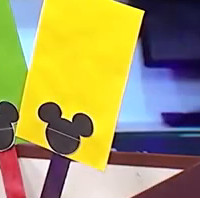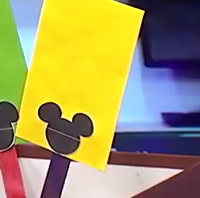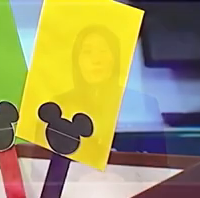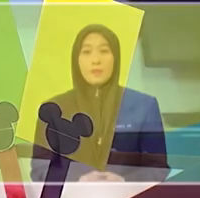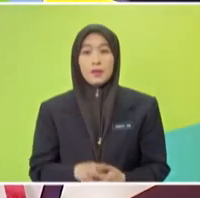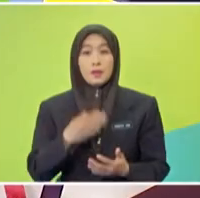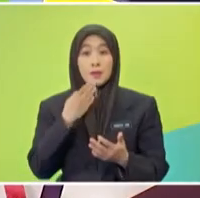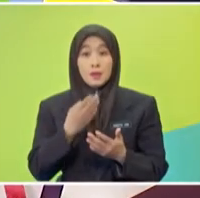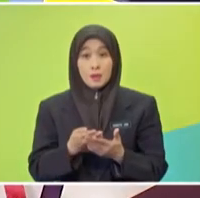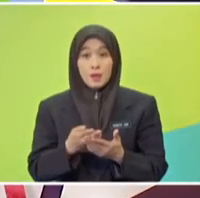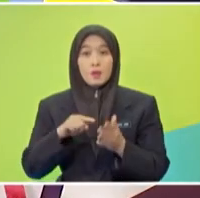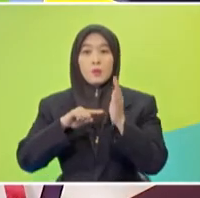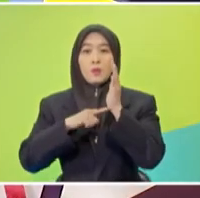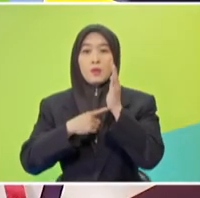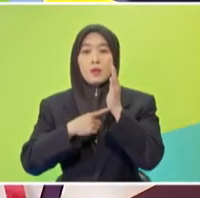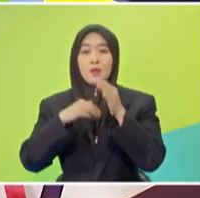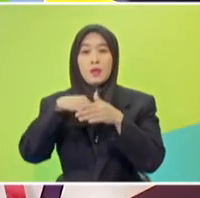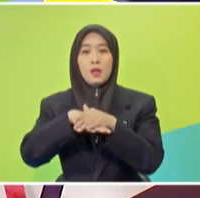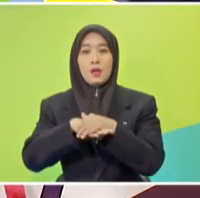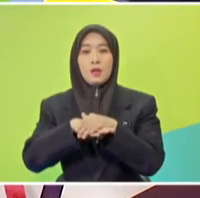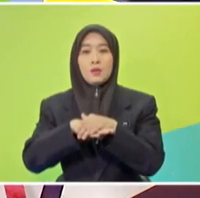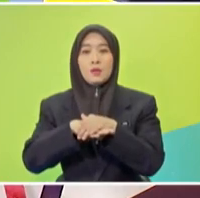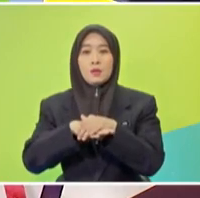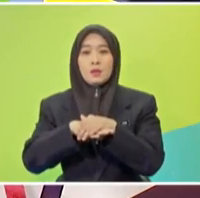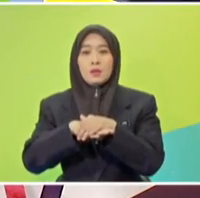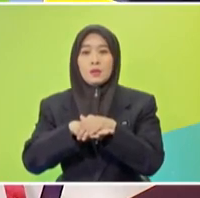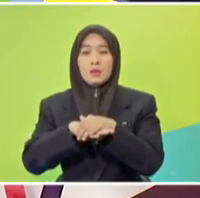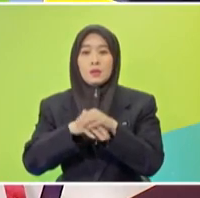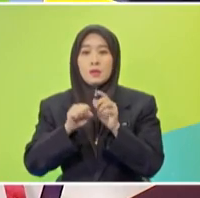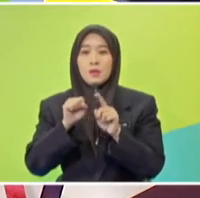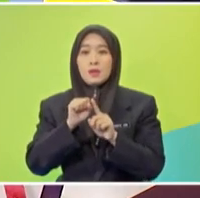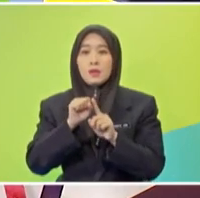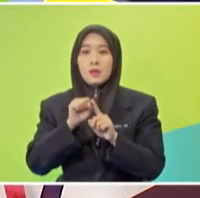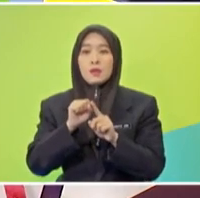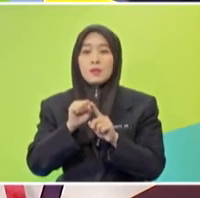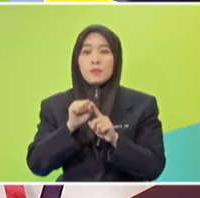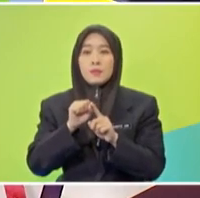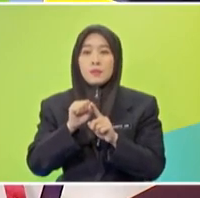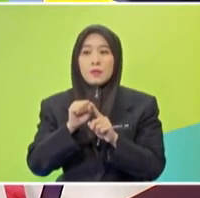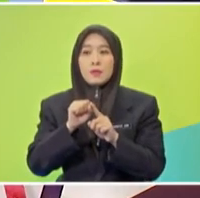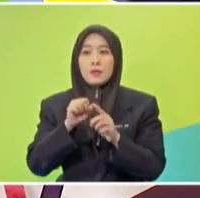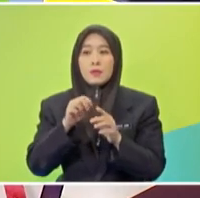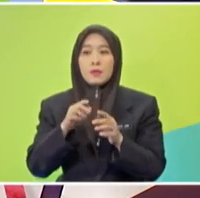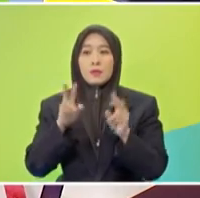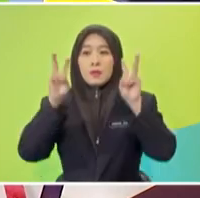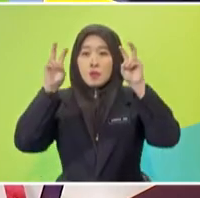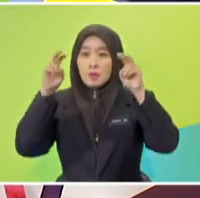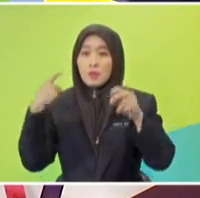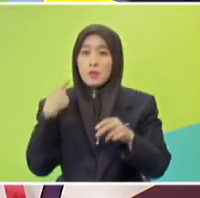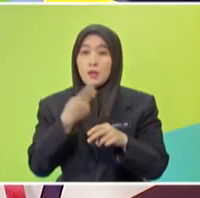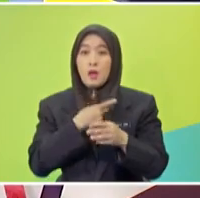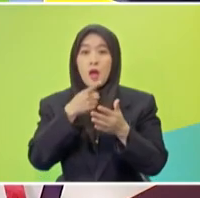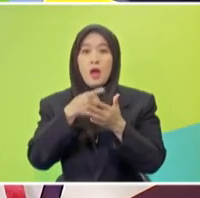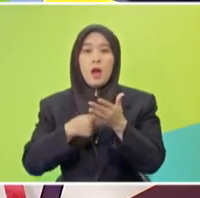baik kembali kita dalam slot tahap 2 dididik TVM kawan-kawan di Semen ini tajuk kita ialah